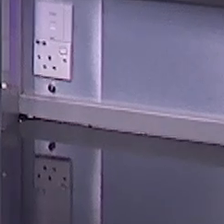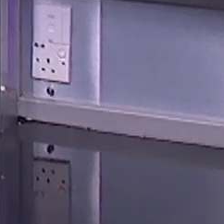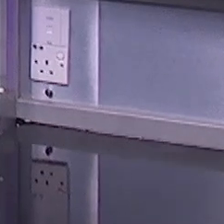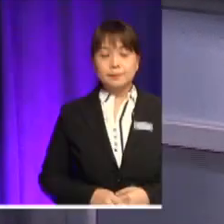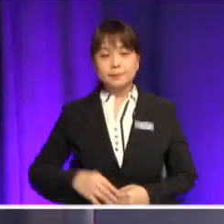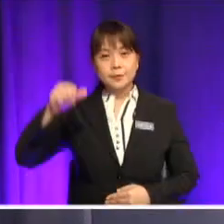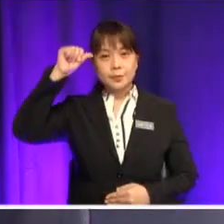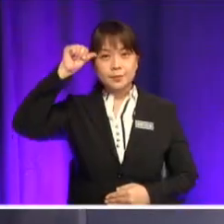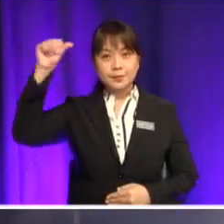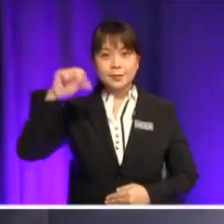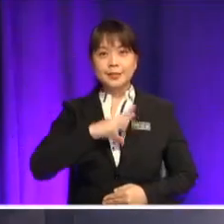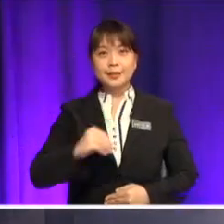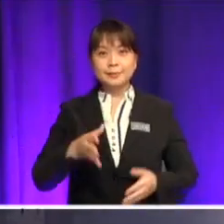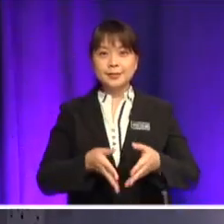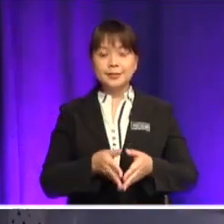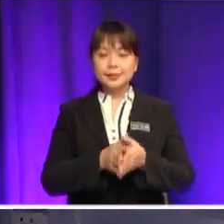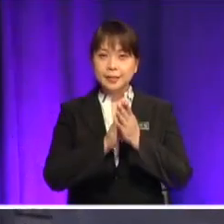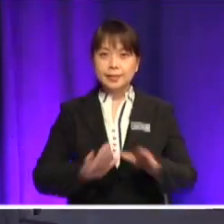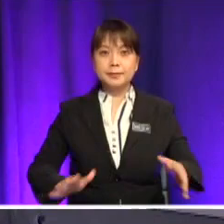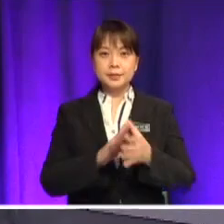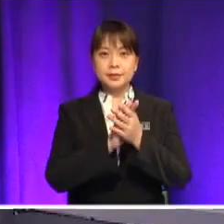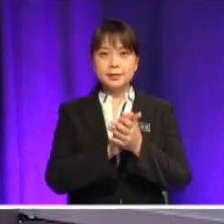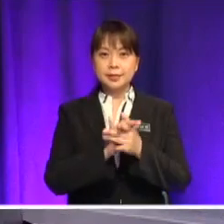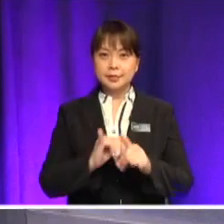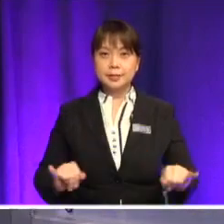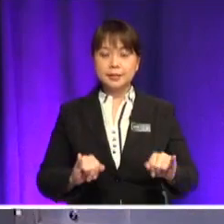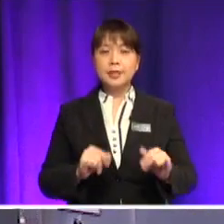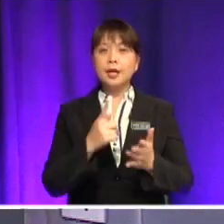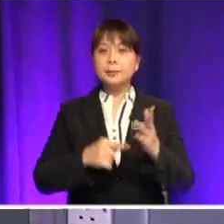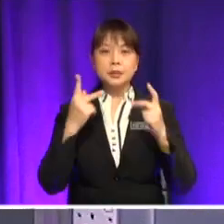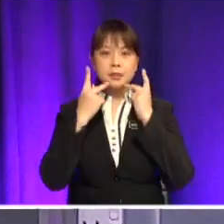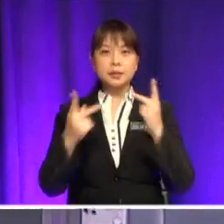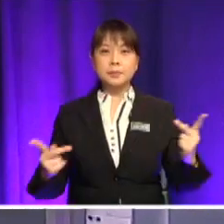assalamualaikum dan selamat sejahtera Apa kabar